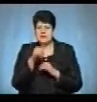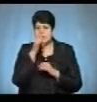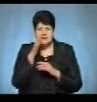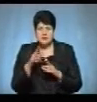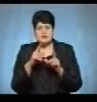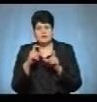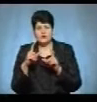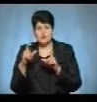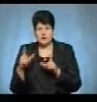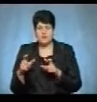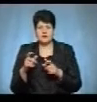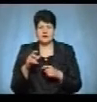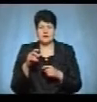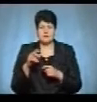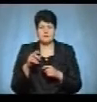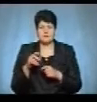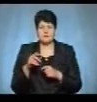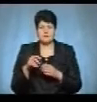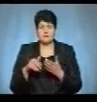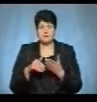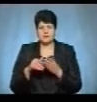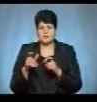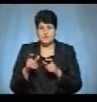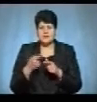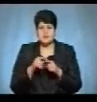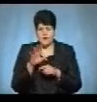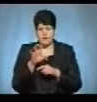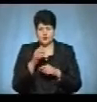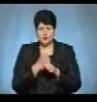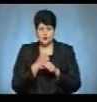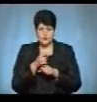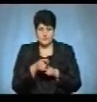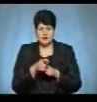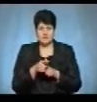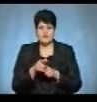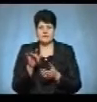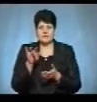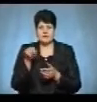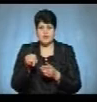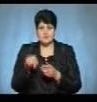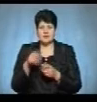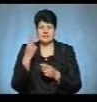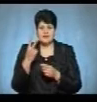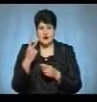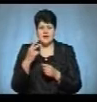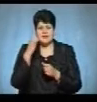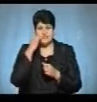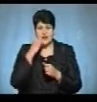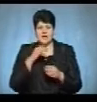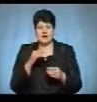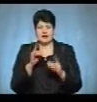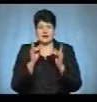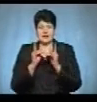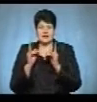за допомогою палки для селфі. Це фото, які зробили комунальники, всередині два старих ліжка з ковдрами, також